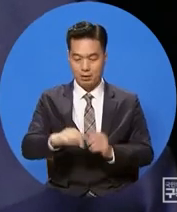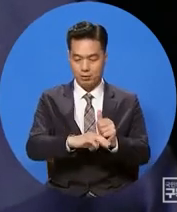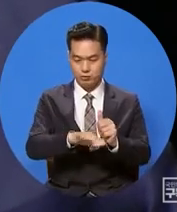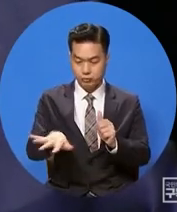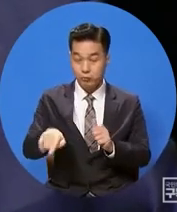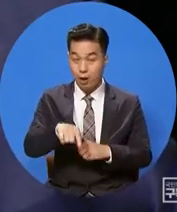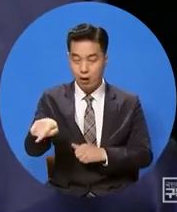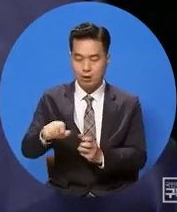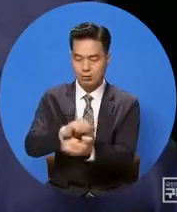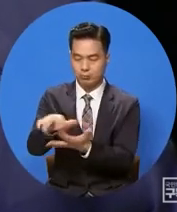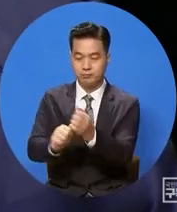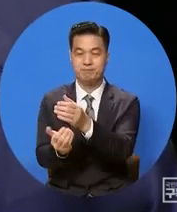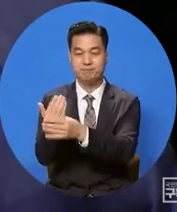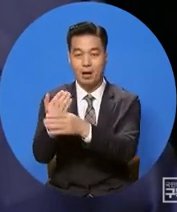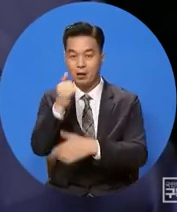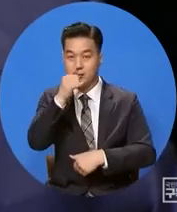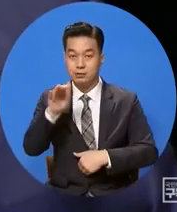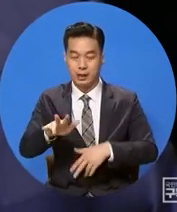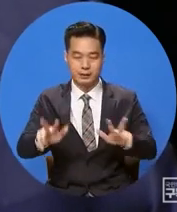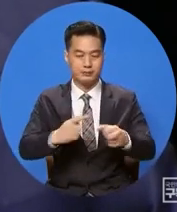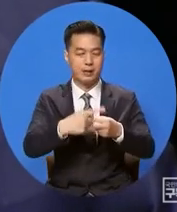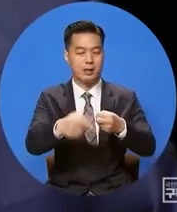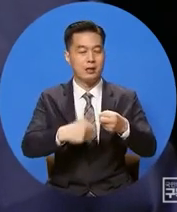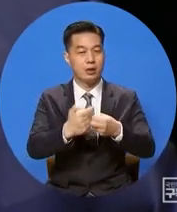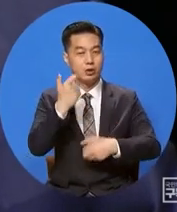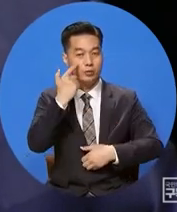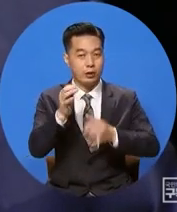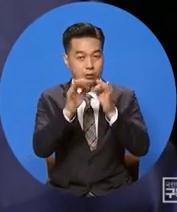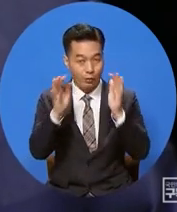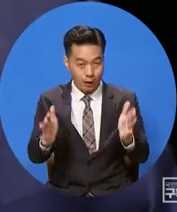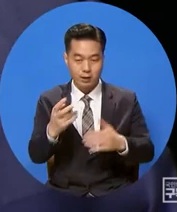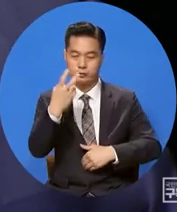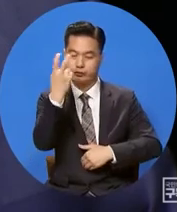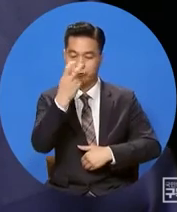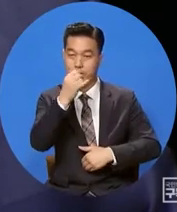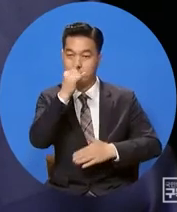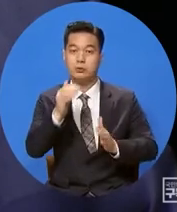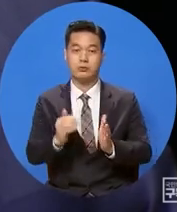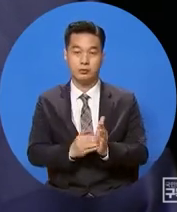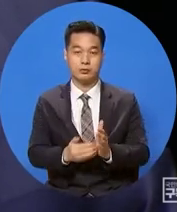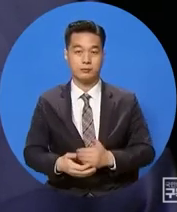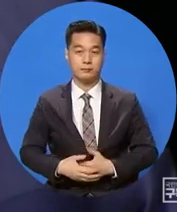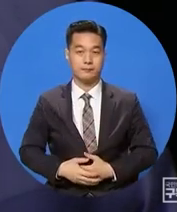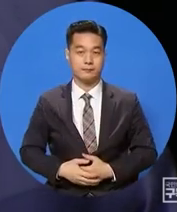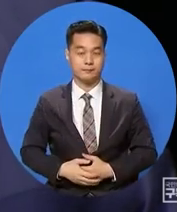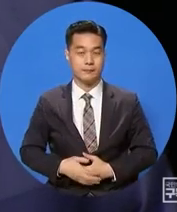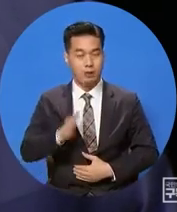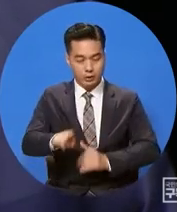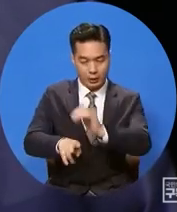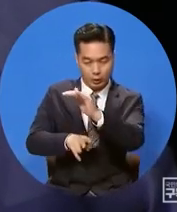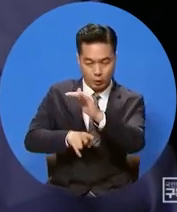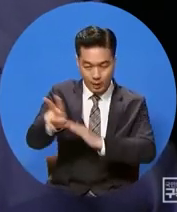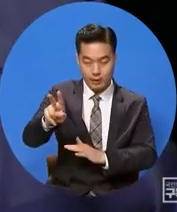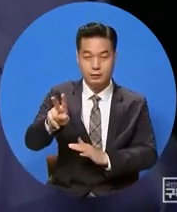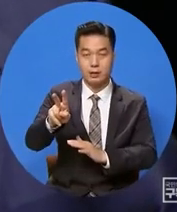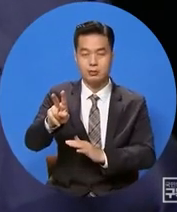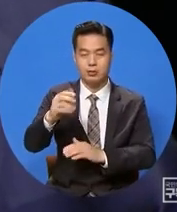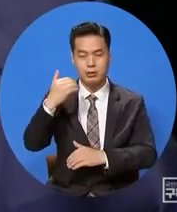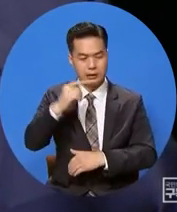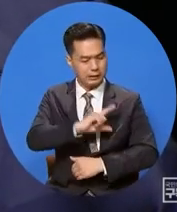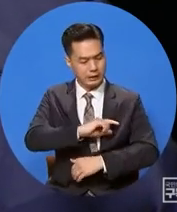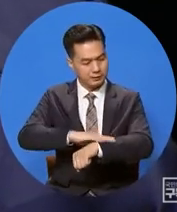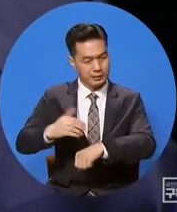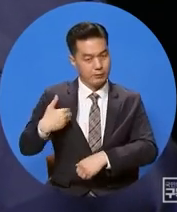이제 시끄러워졌는데 지금 1년 6개월 동안 수사를 했습니다. 그리고 아마 그 도망갔다는 사람들 이름은